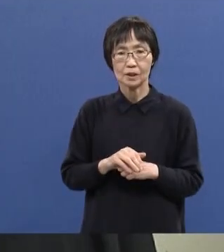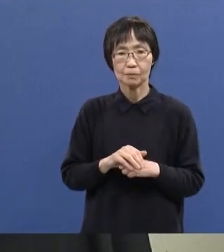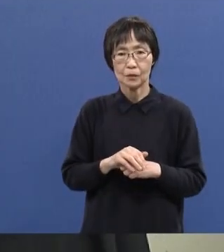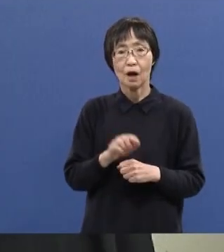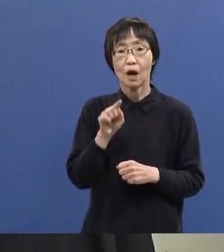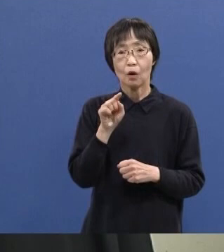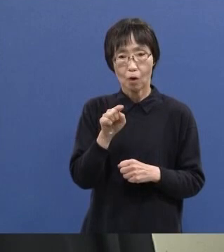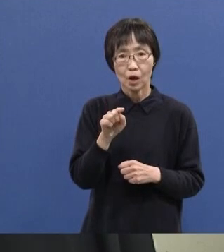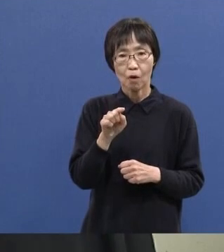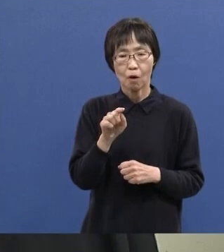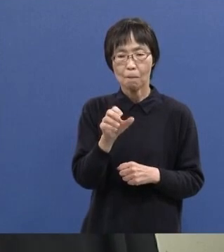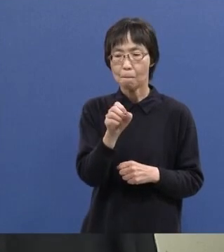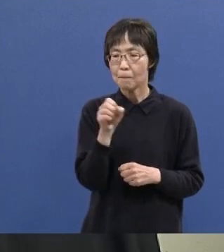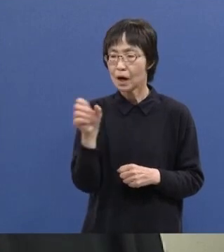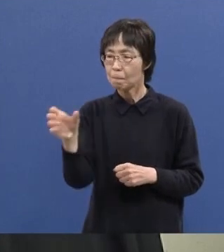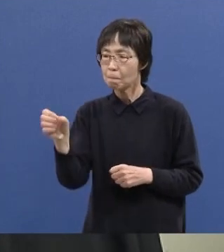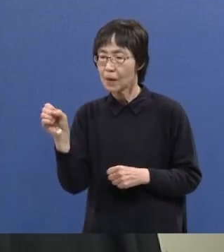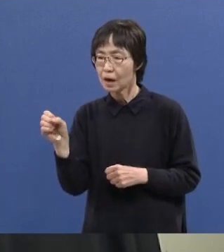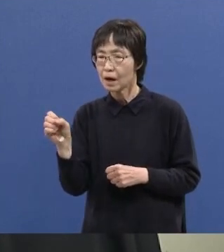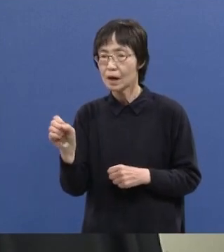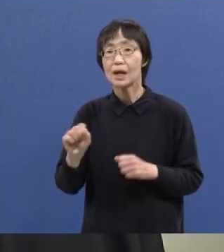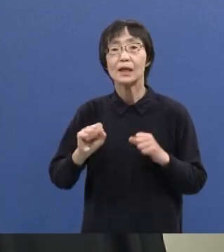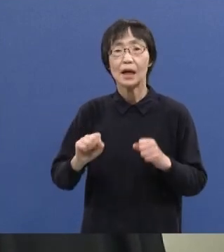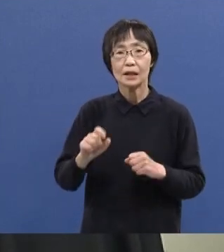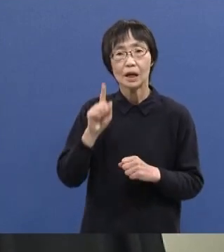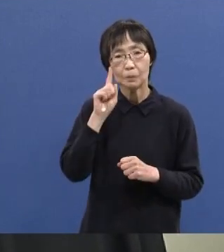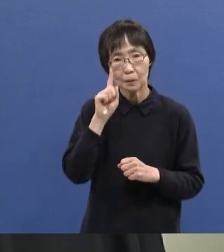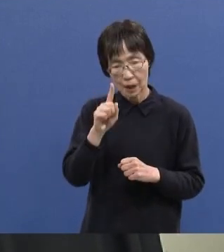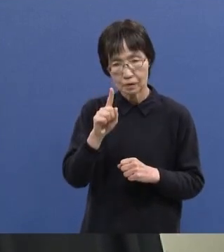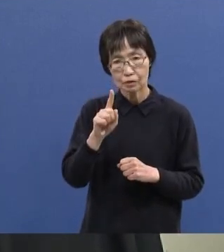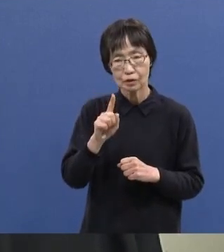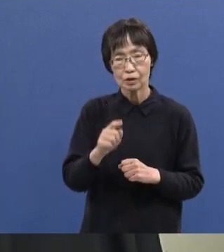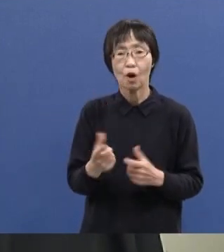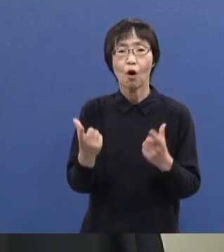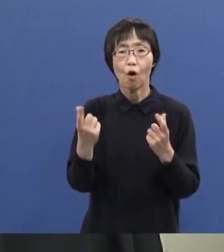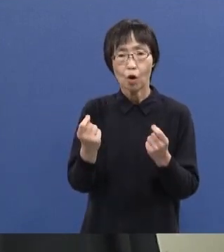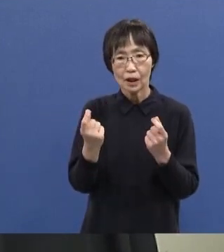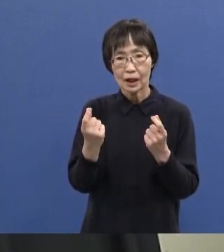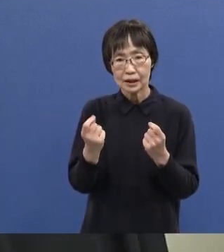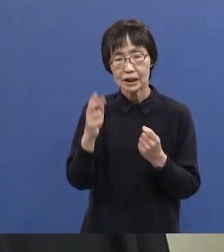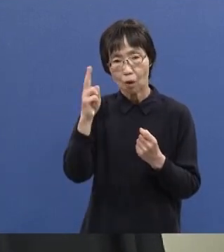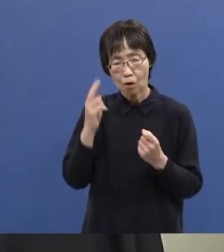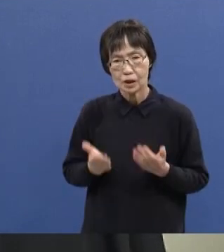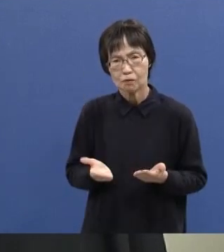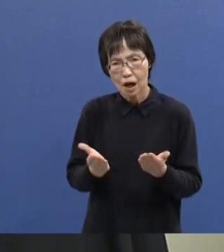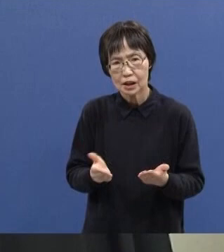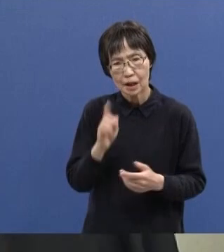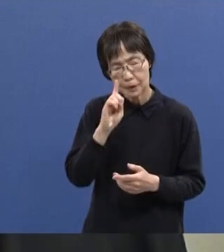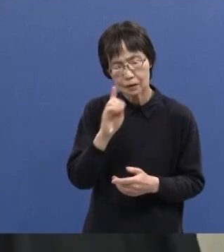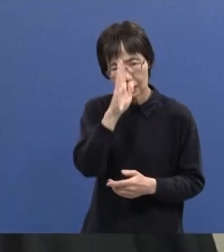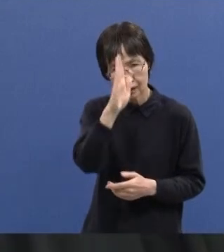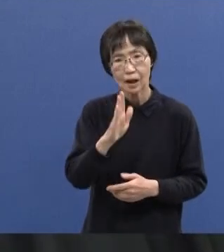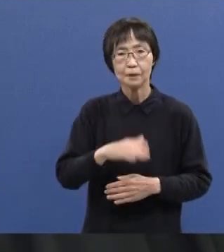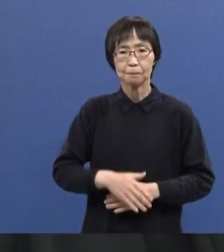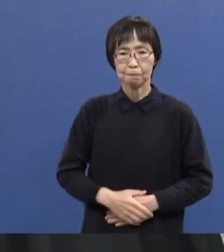交いを何箇所か外してみますので、もう一度同じように揺らしてみてください。 はい、